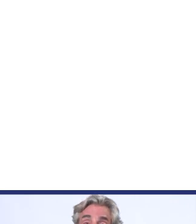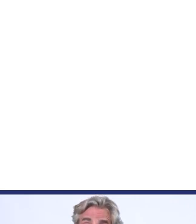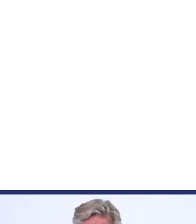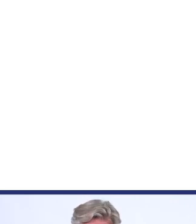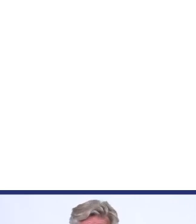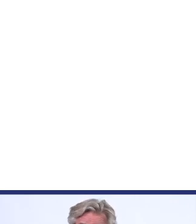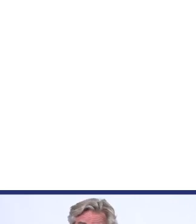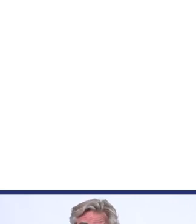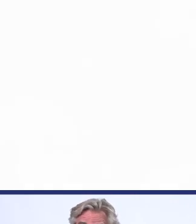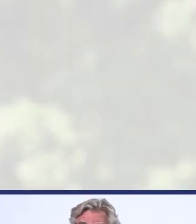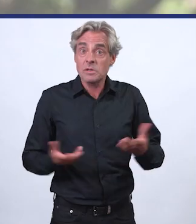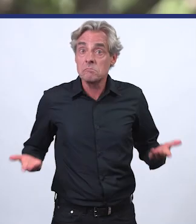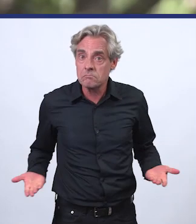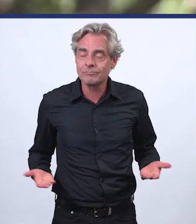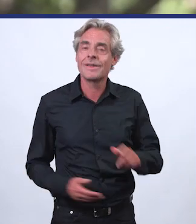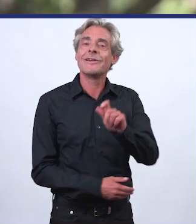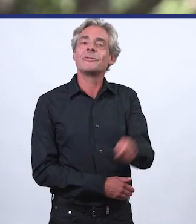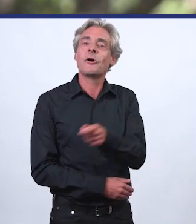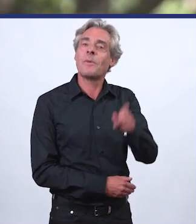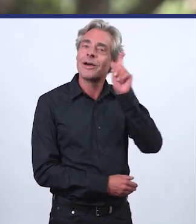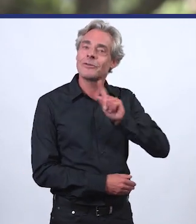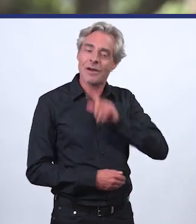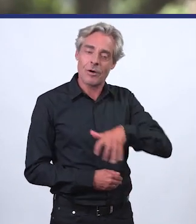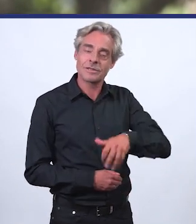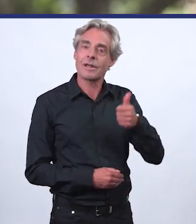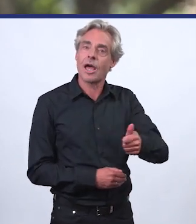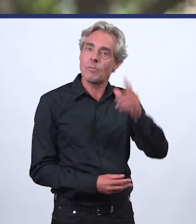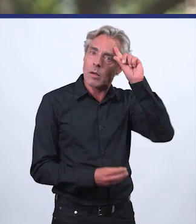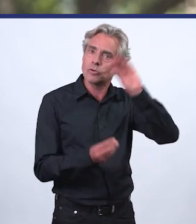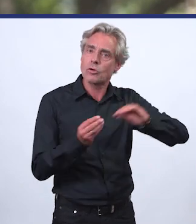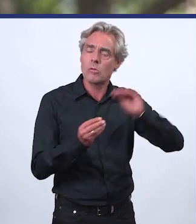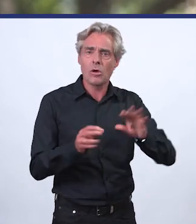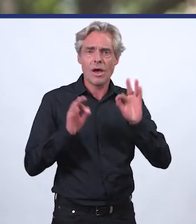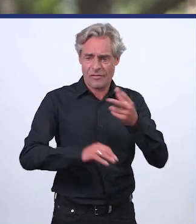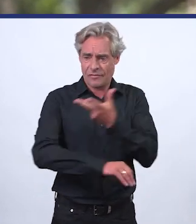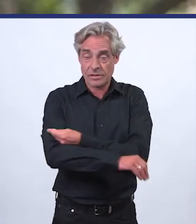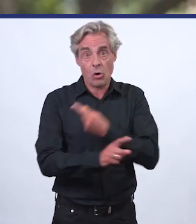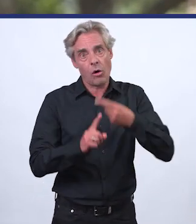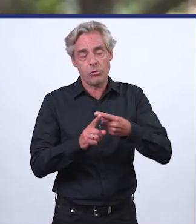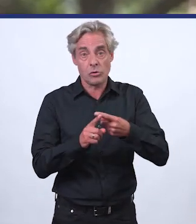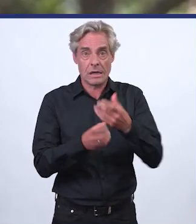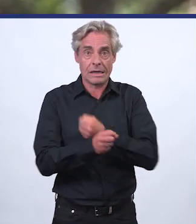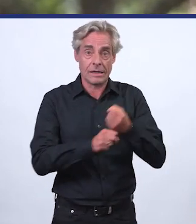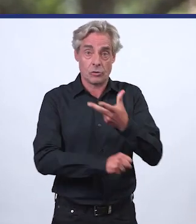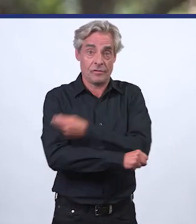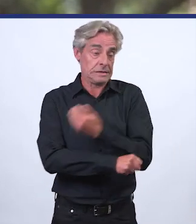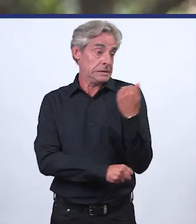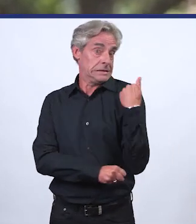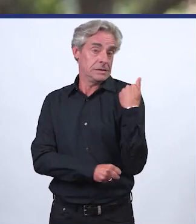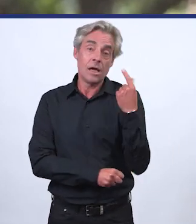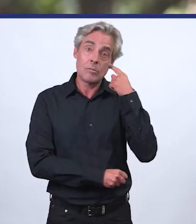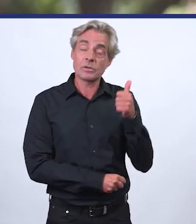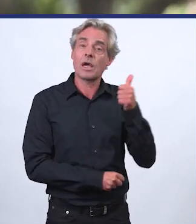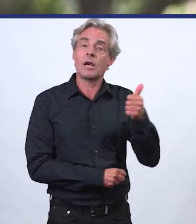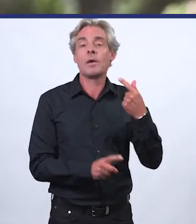Est-ce que même enceinte, je peux me faire vacciner? Il est normal qu'une femme enceinte se pose des questions à propos d'une vaccination, en plus d'une vaccination relativement nouvelle. Elle